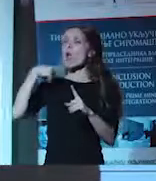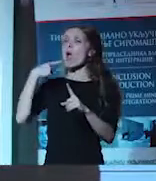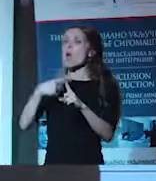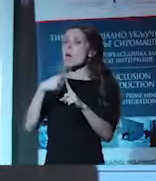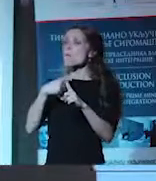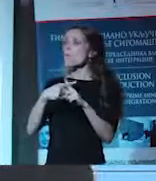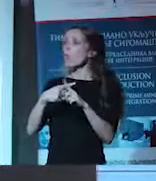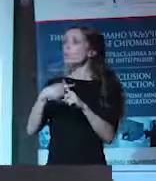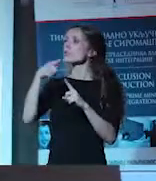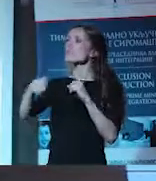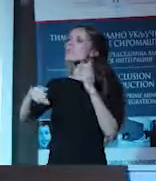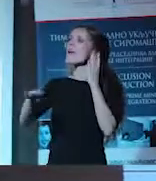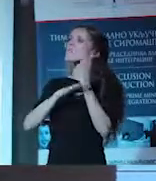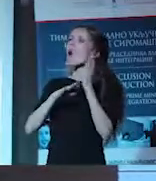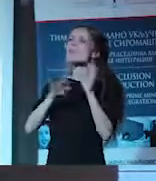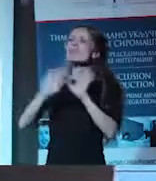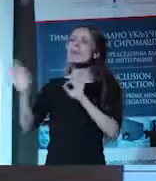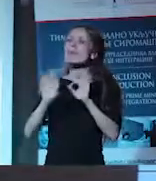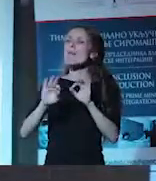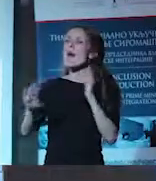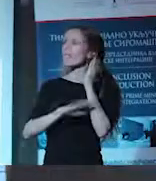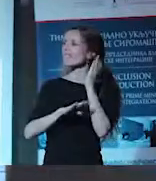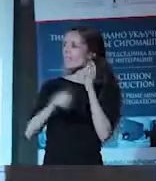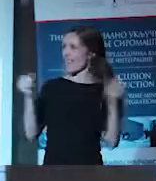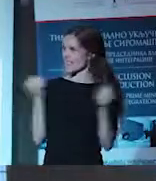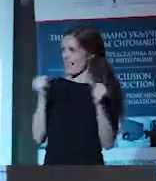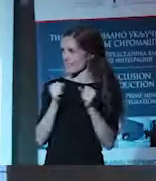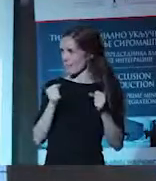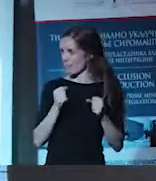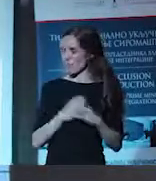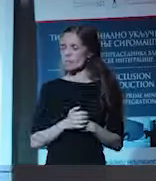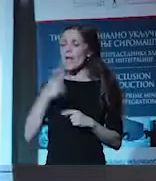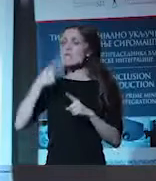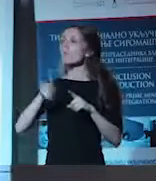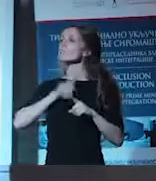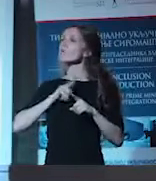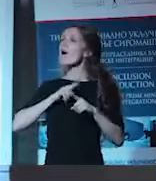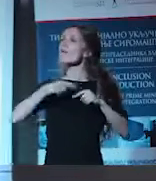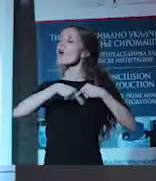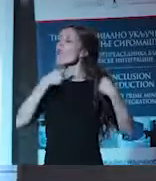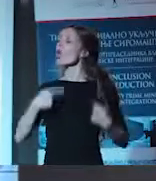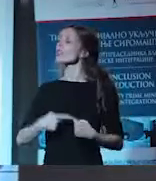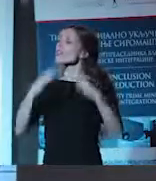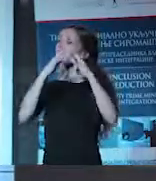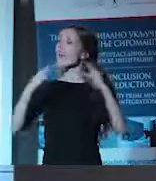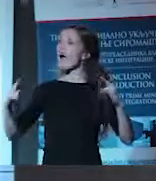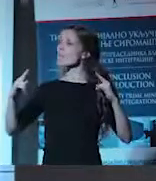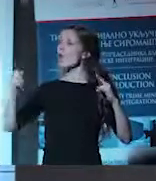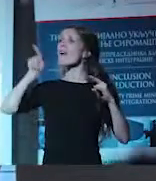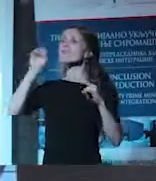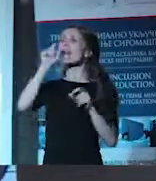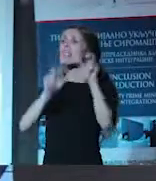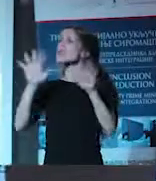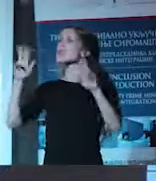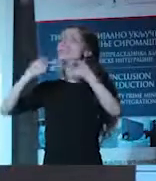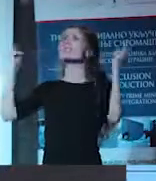u pripremanju ogrova za zimu. Od 2012. godine organizujemo međunarodne volonterske kampove gde 15 ljudi iz celog sveta